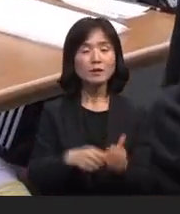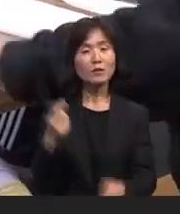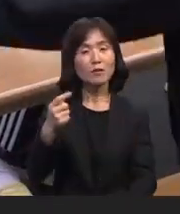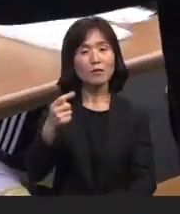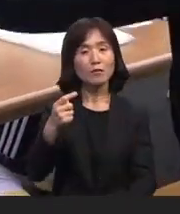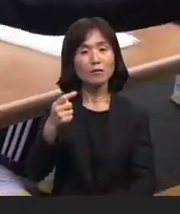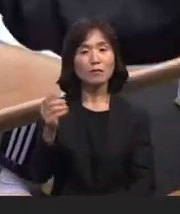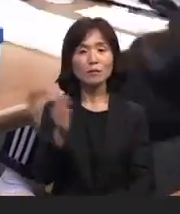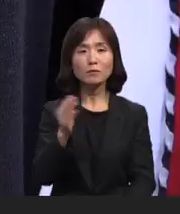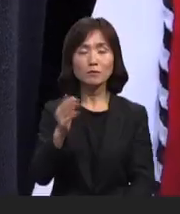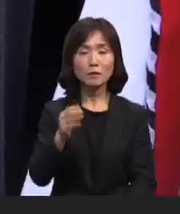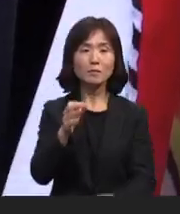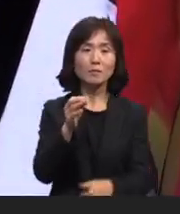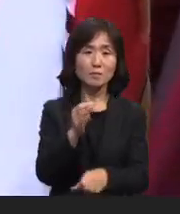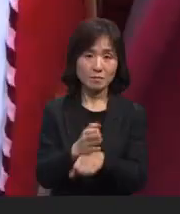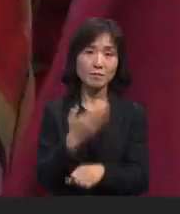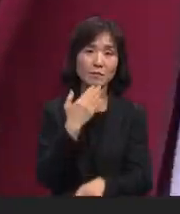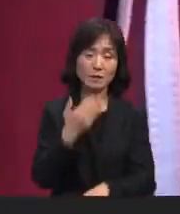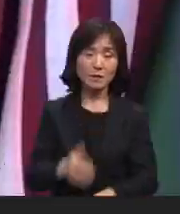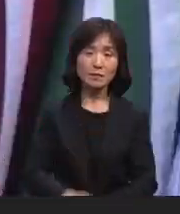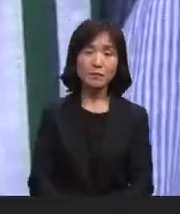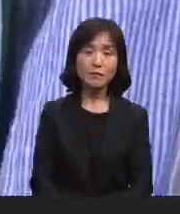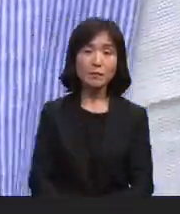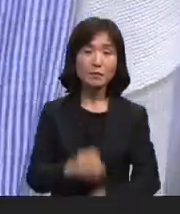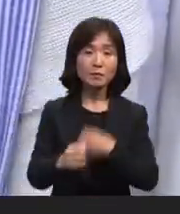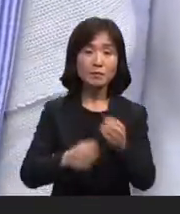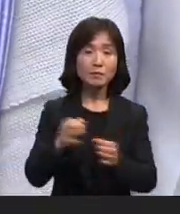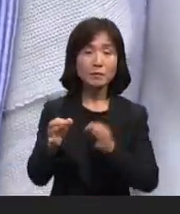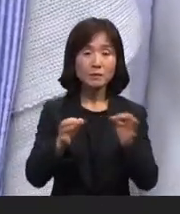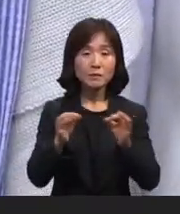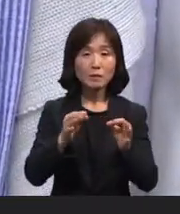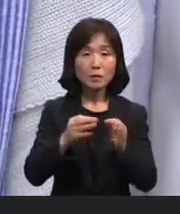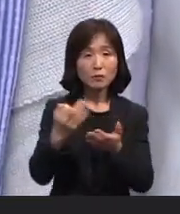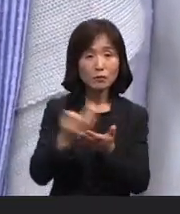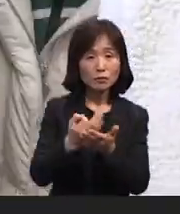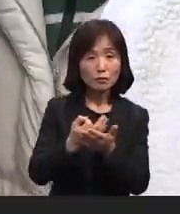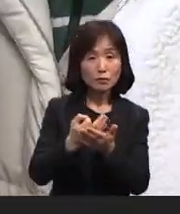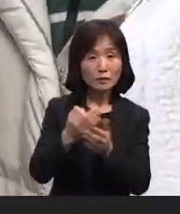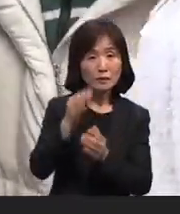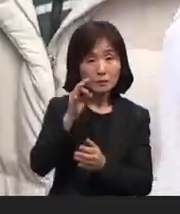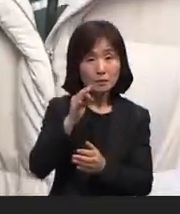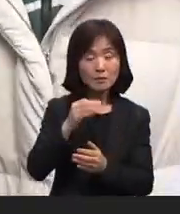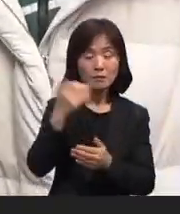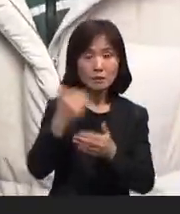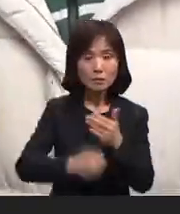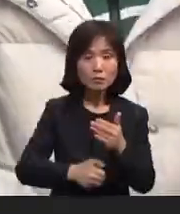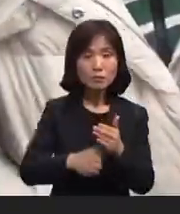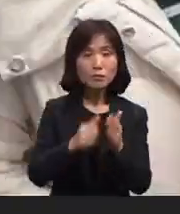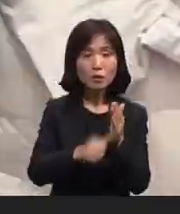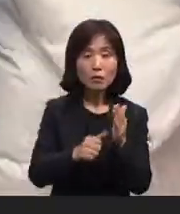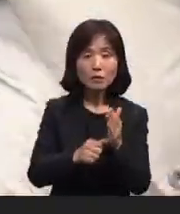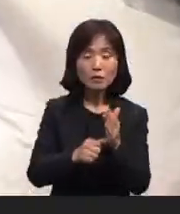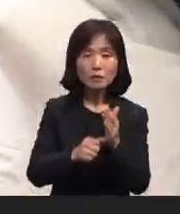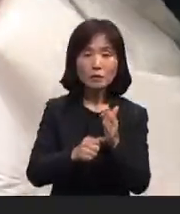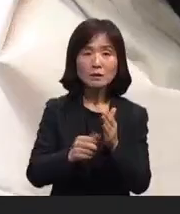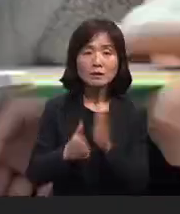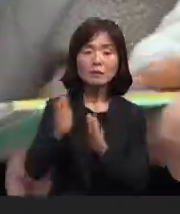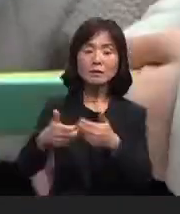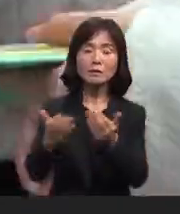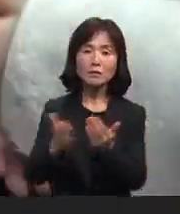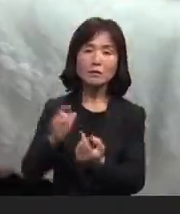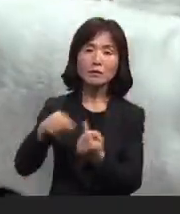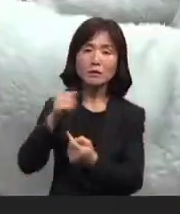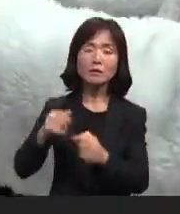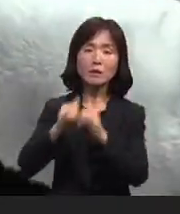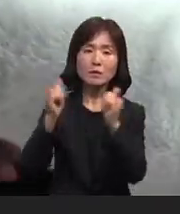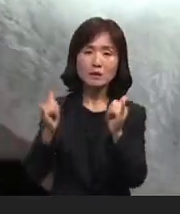저렴한 가격으로 구매할 수 있는데요. 플리마켓으로 모은 수익금과 남은 물건들은 시민단체가 운영하는